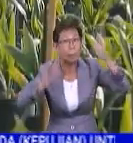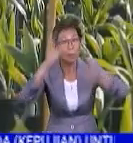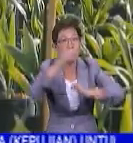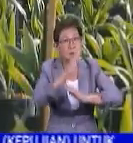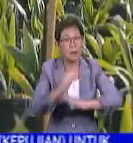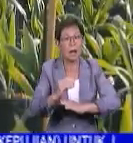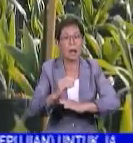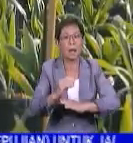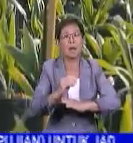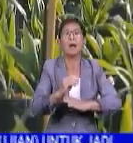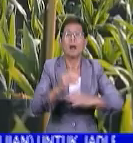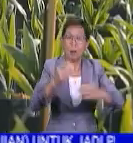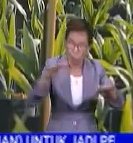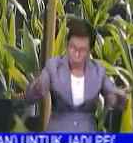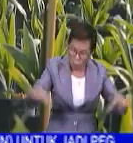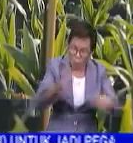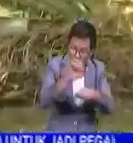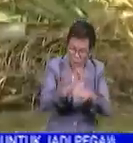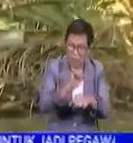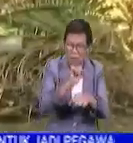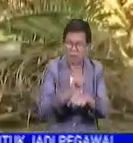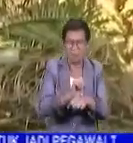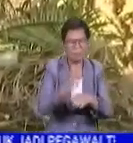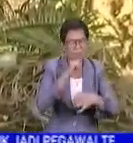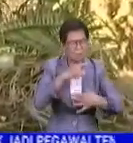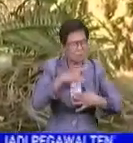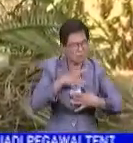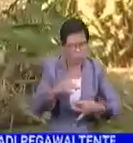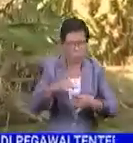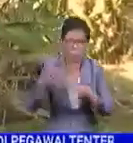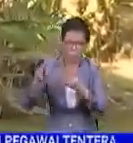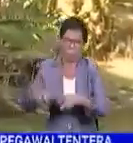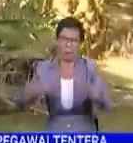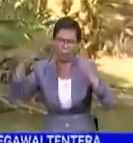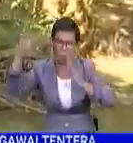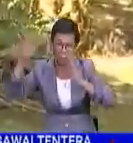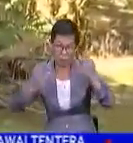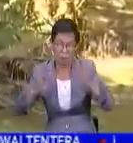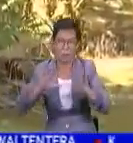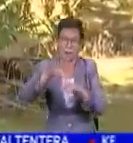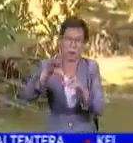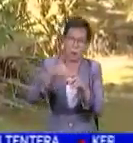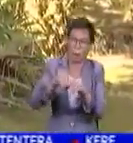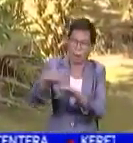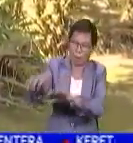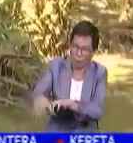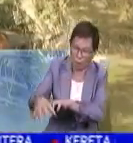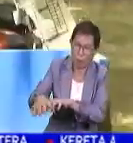dan mengisi pekerjaan yang tidak menarik minat rakyat tempatan. Ini termasuk sektor